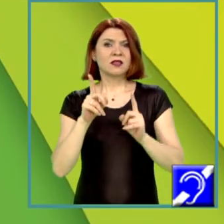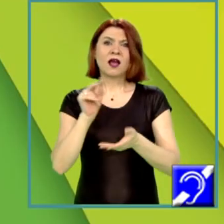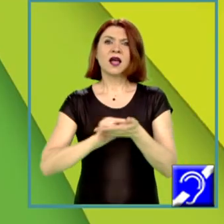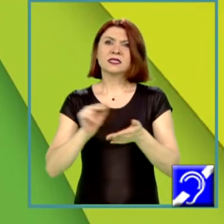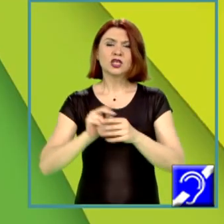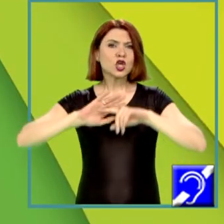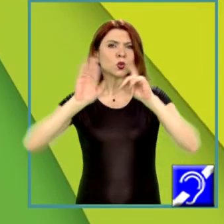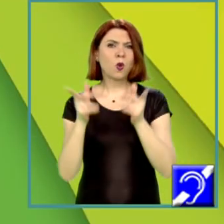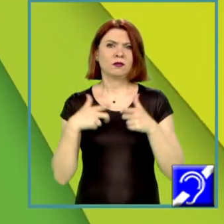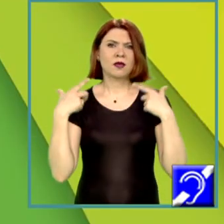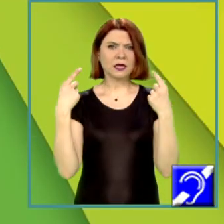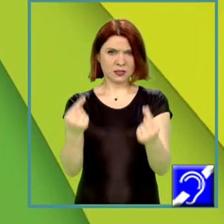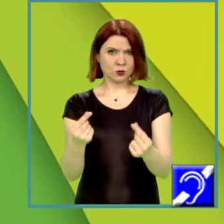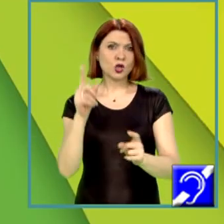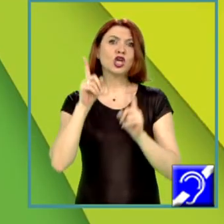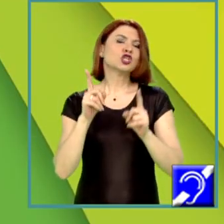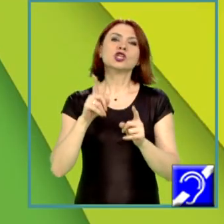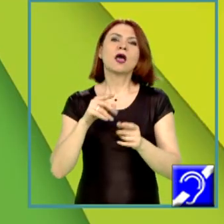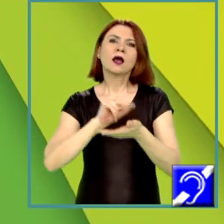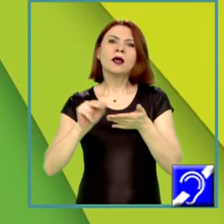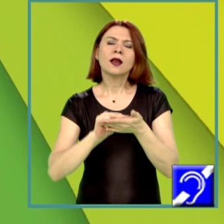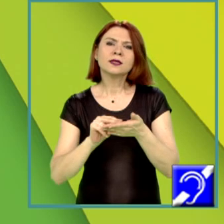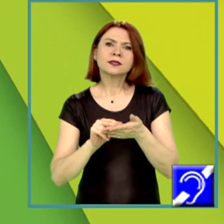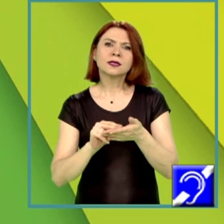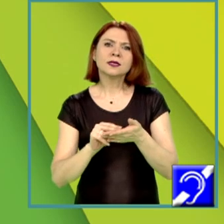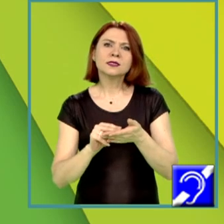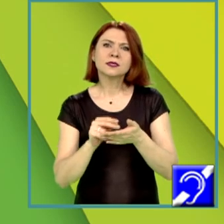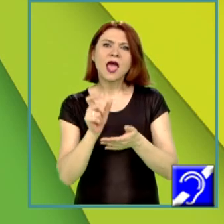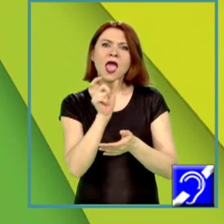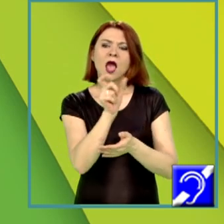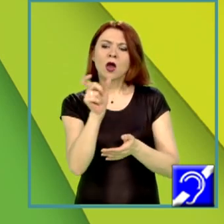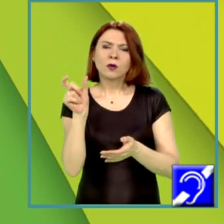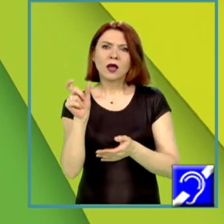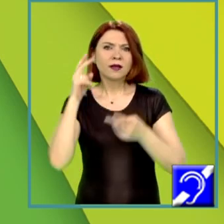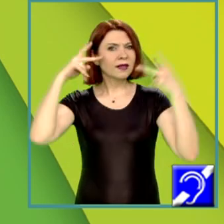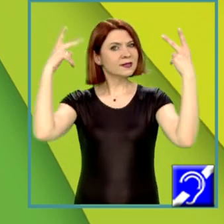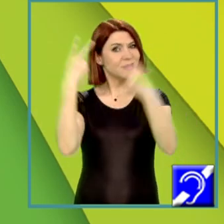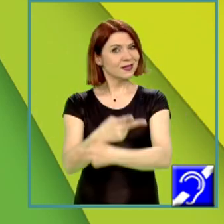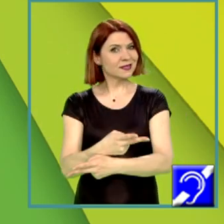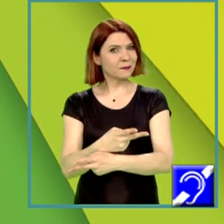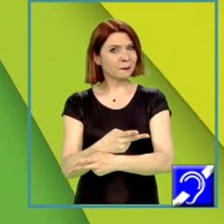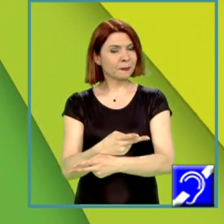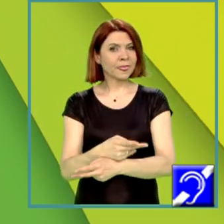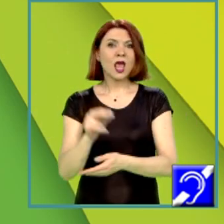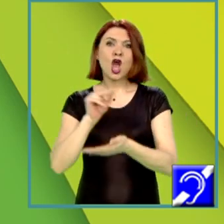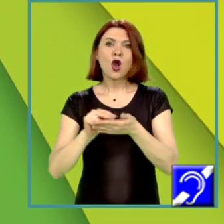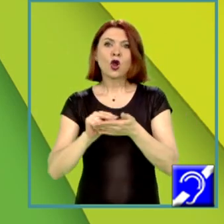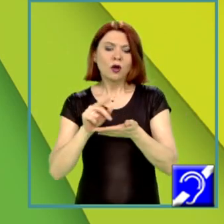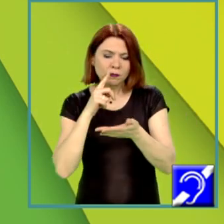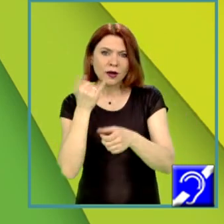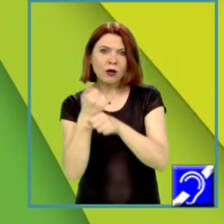ați scris toate răspunsurile și dacă lot formulat în enunțuri coerent a corectați